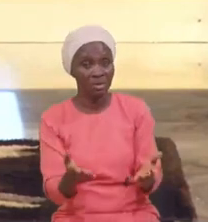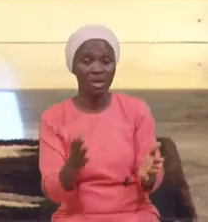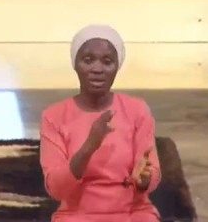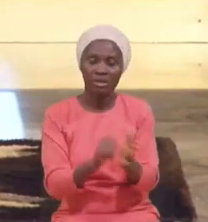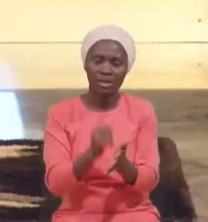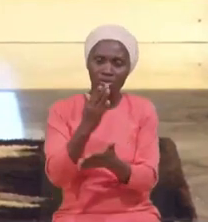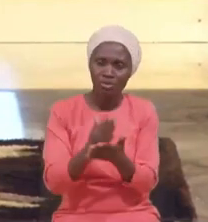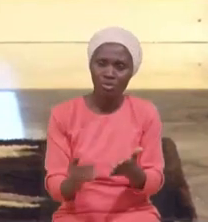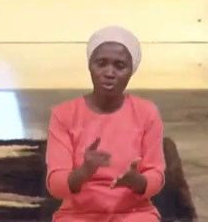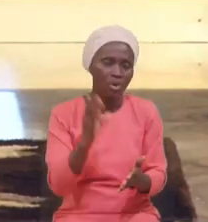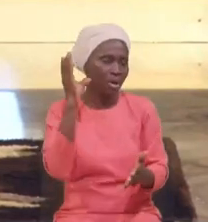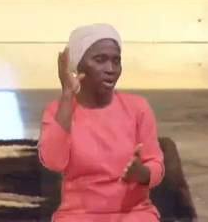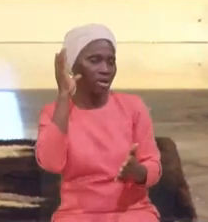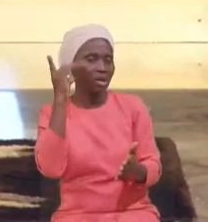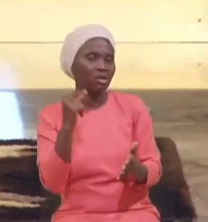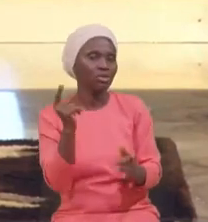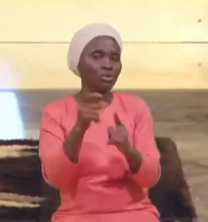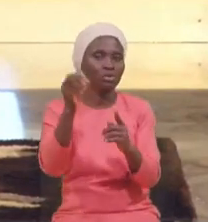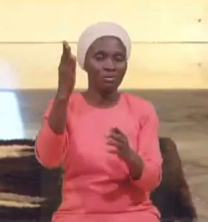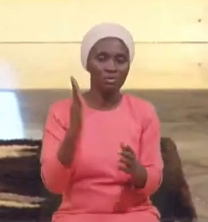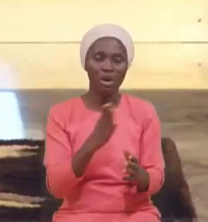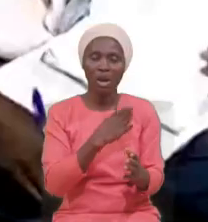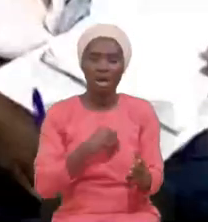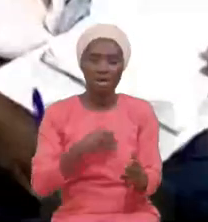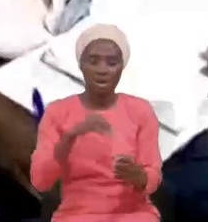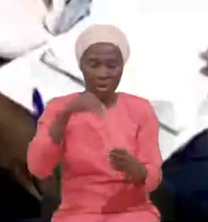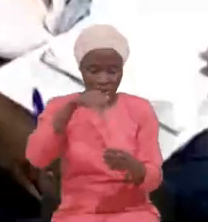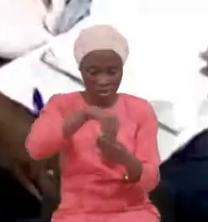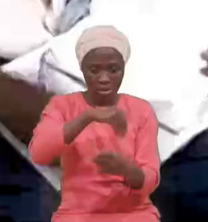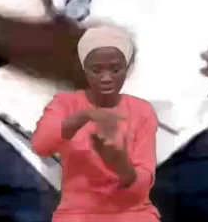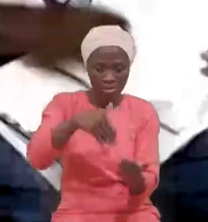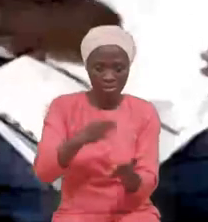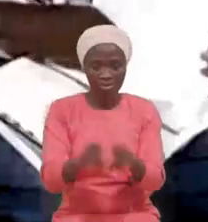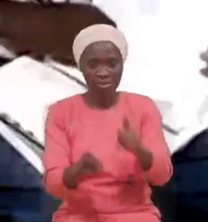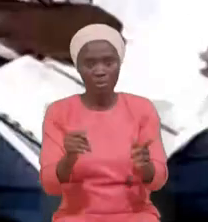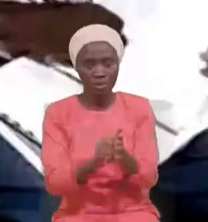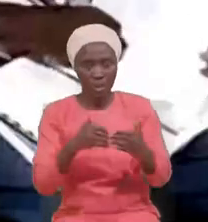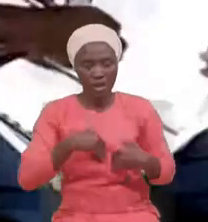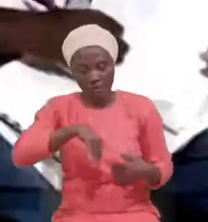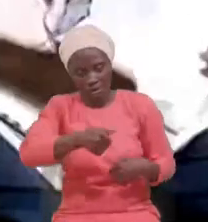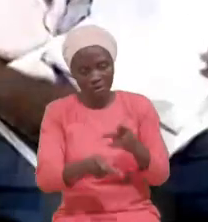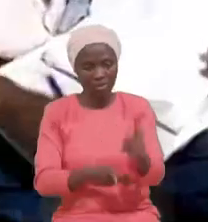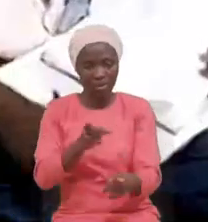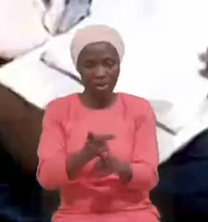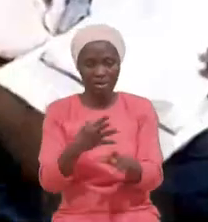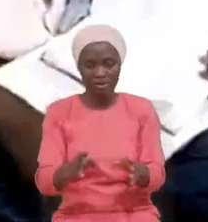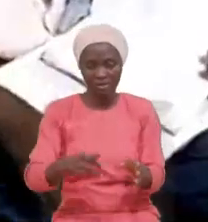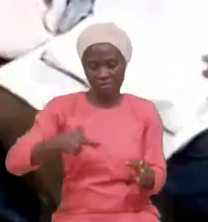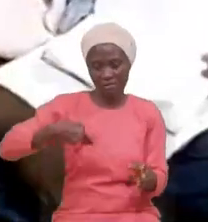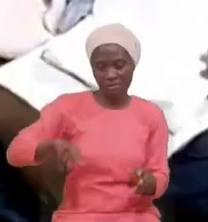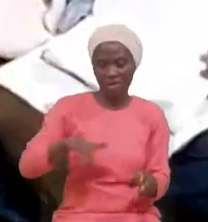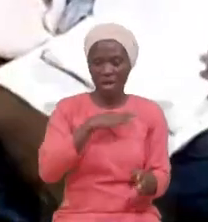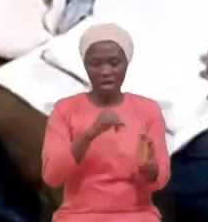les gens, qui sont vraiment des gens qui sont très